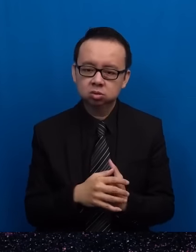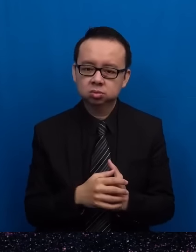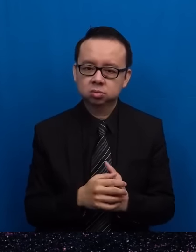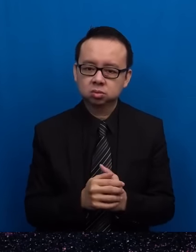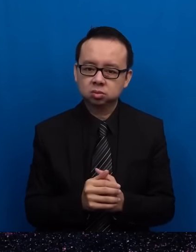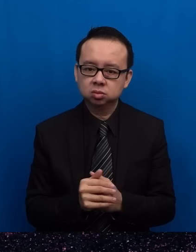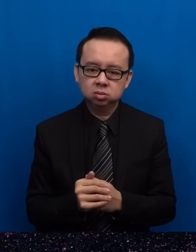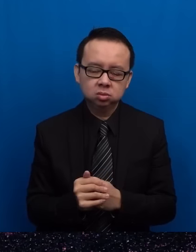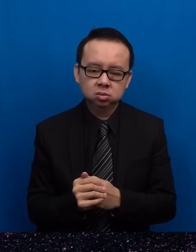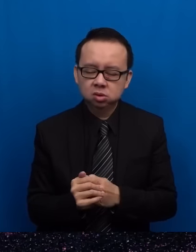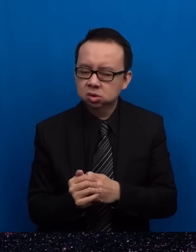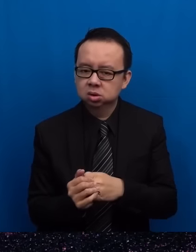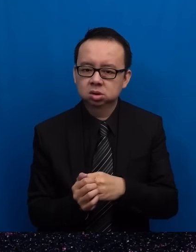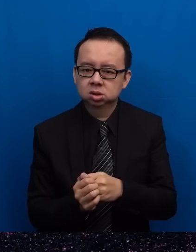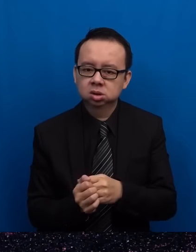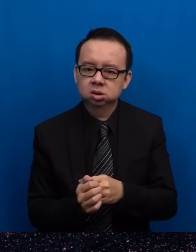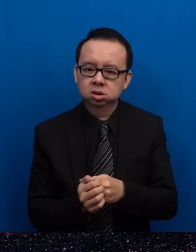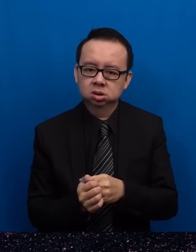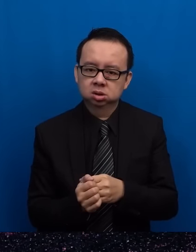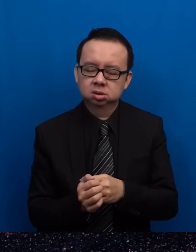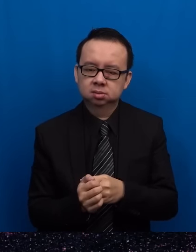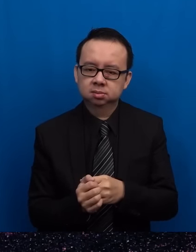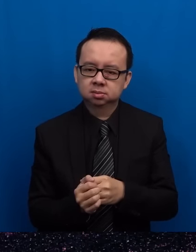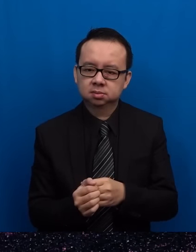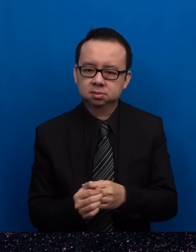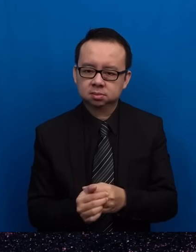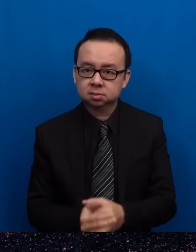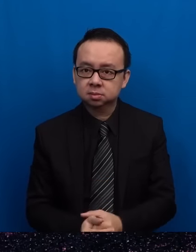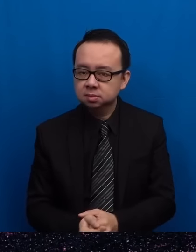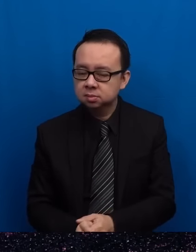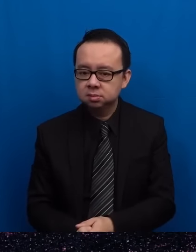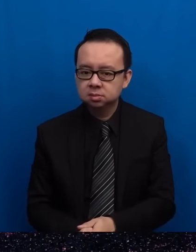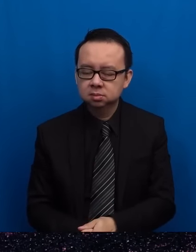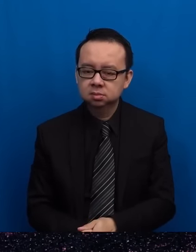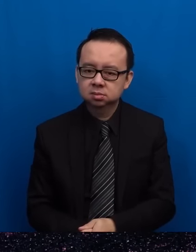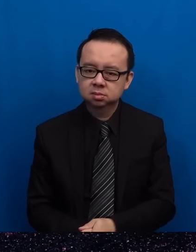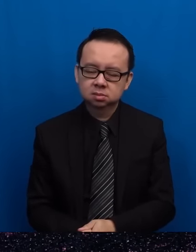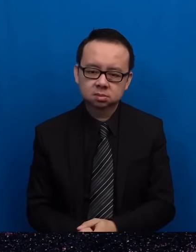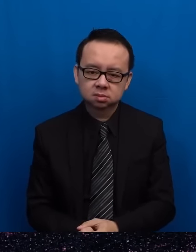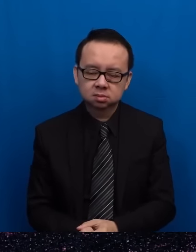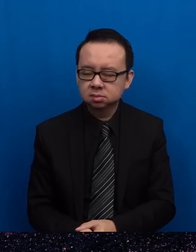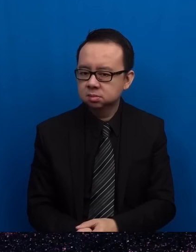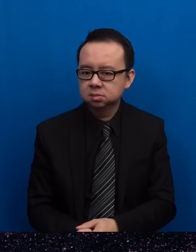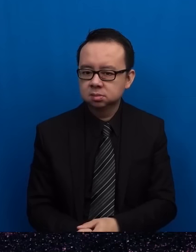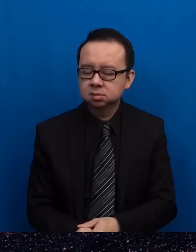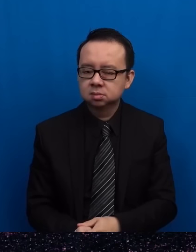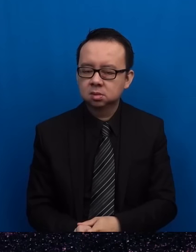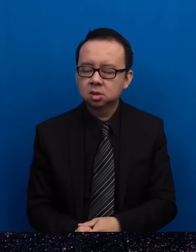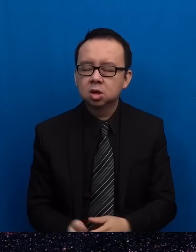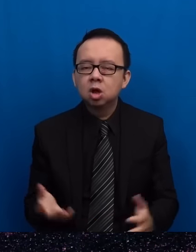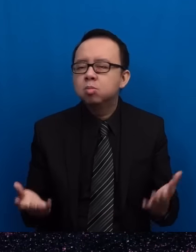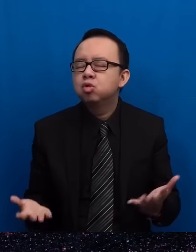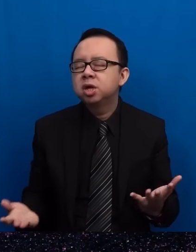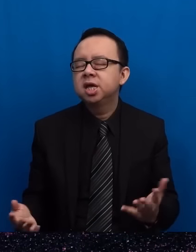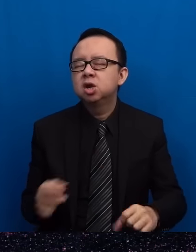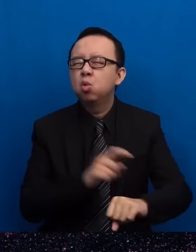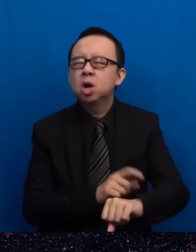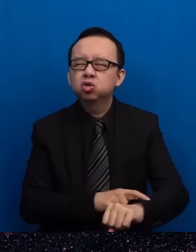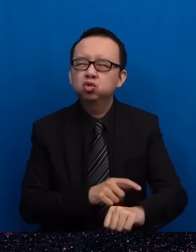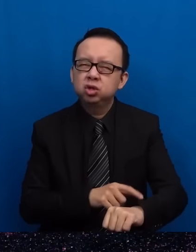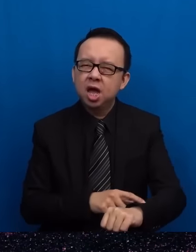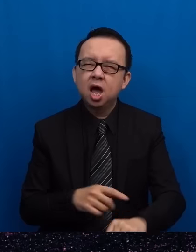bersekutu dengan Allah sama-sama evaluasi proposalmu dan proposal itu berkenan. Namun waktunya belum sekarang. Tuhan